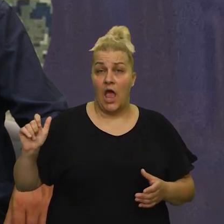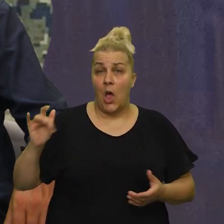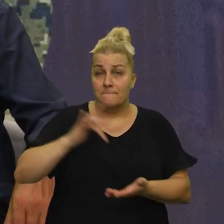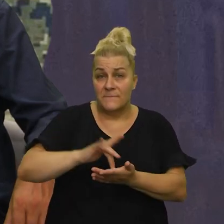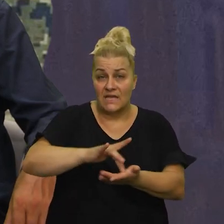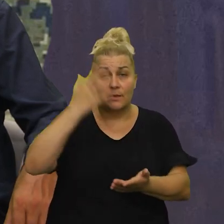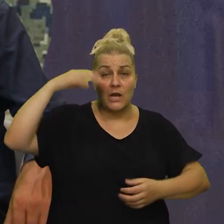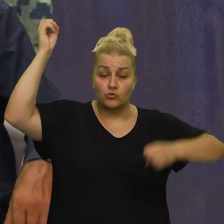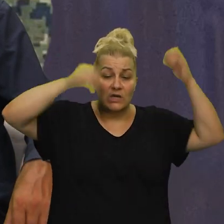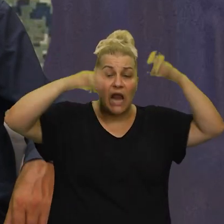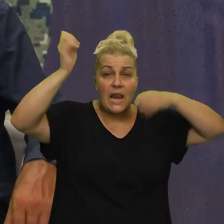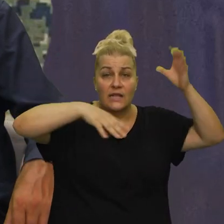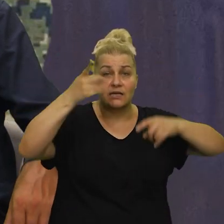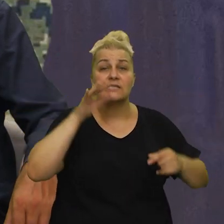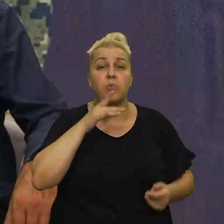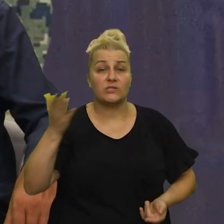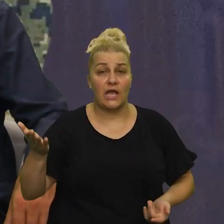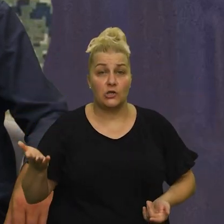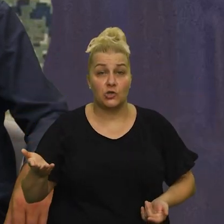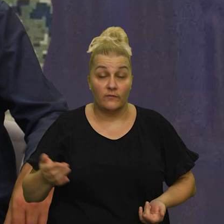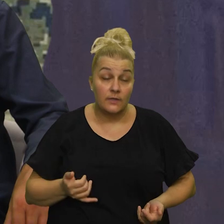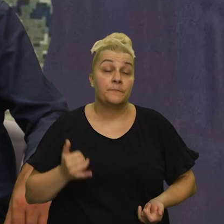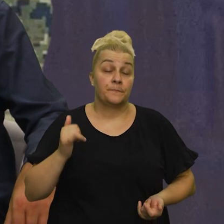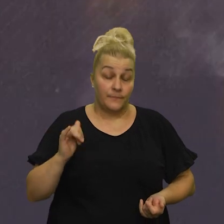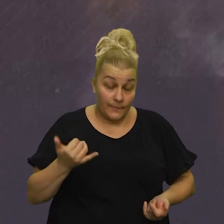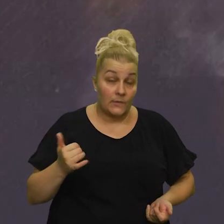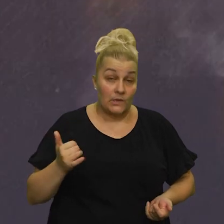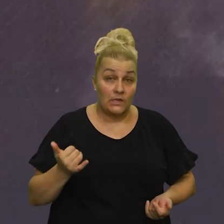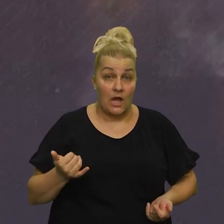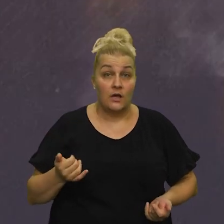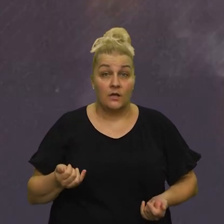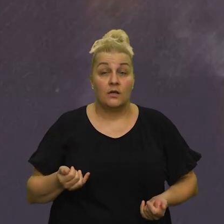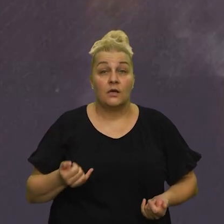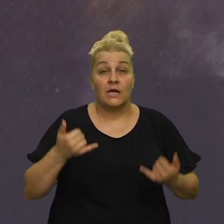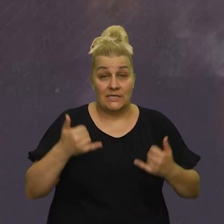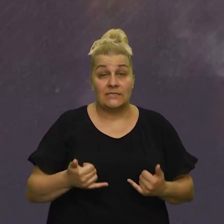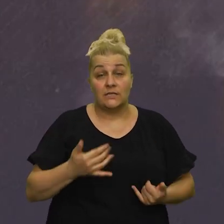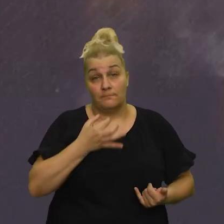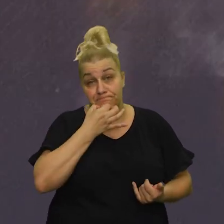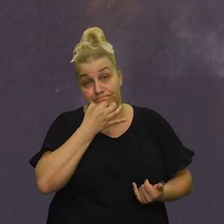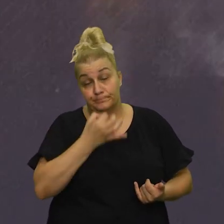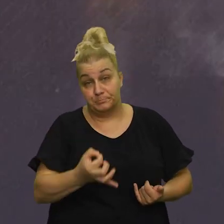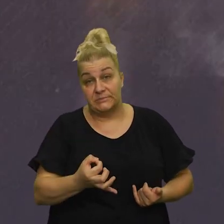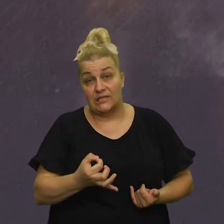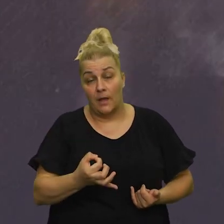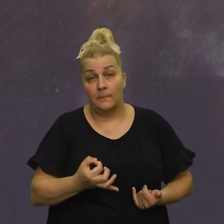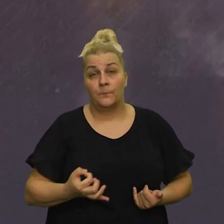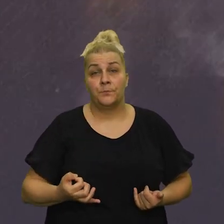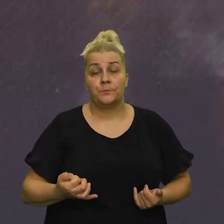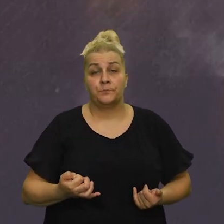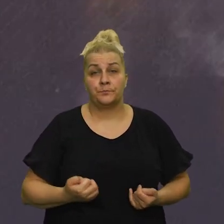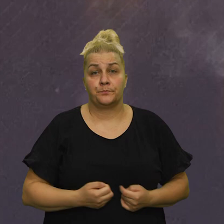iz teritorija današnje BiH? Da, i sada sad postavlja se pitanje, ja bih postavio pitanje